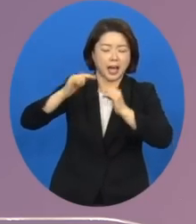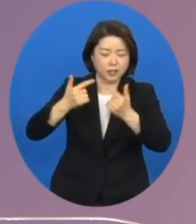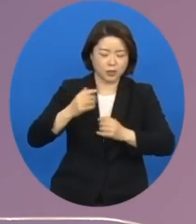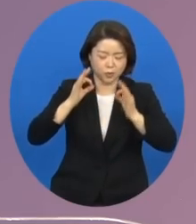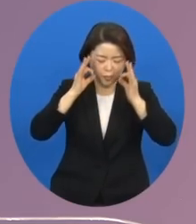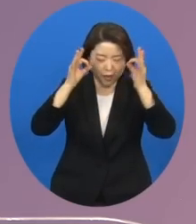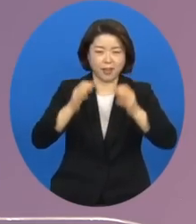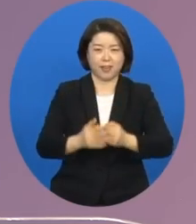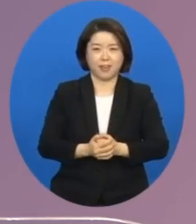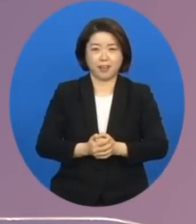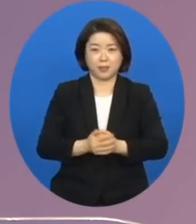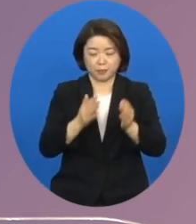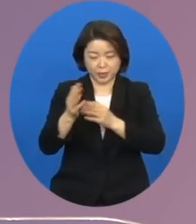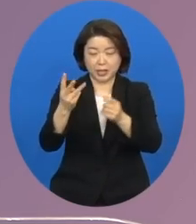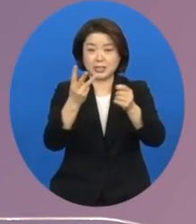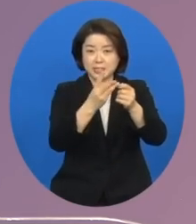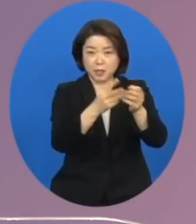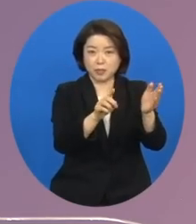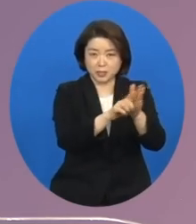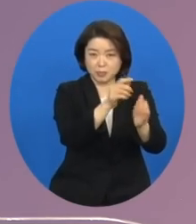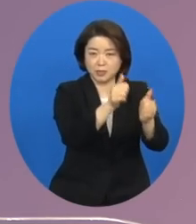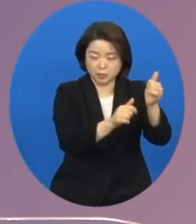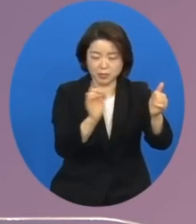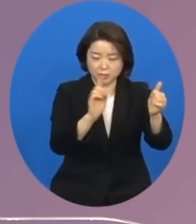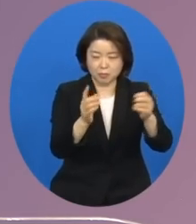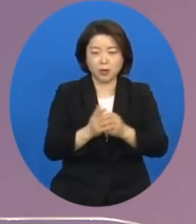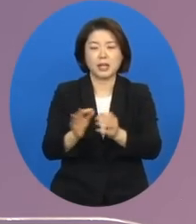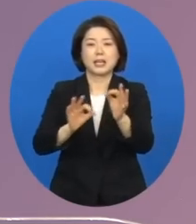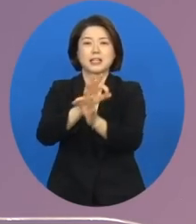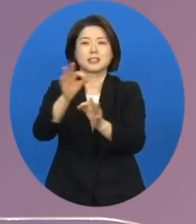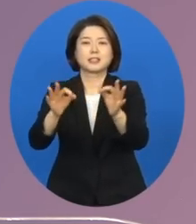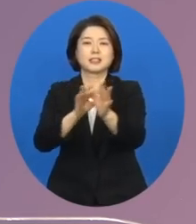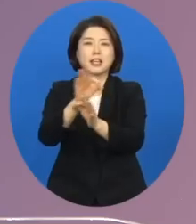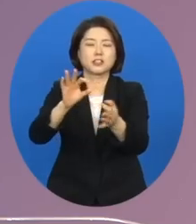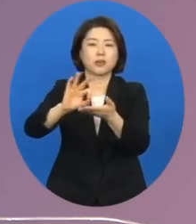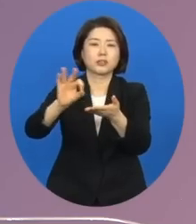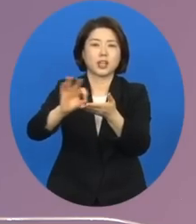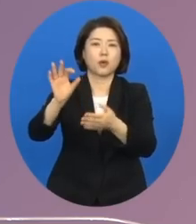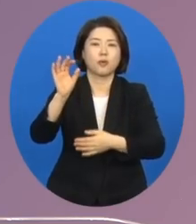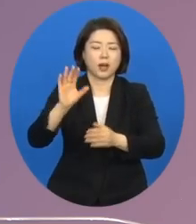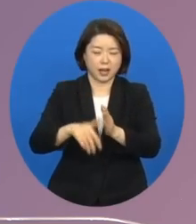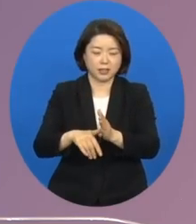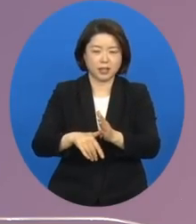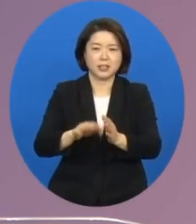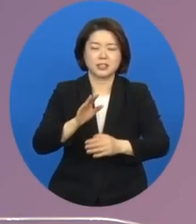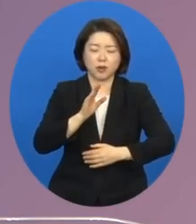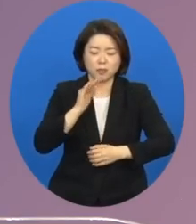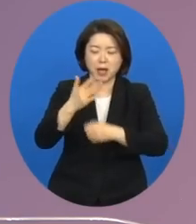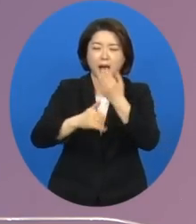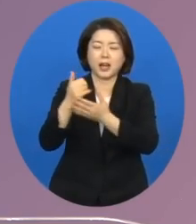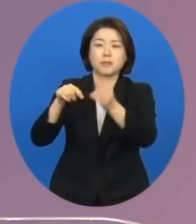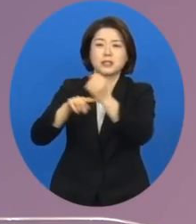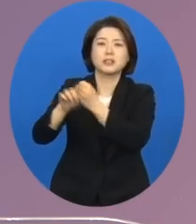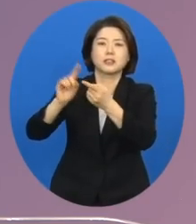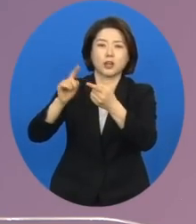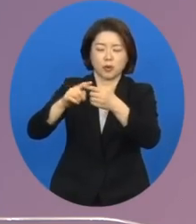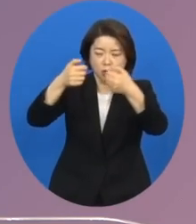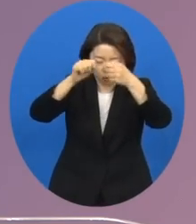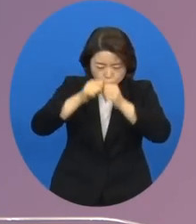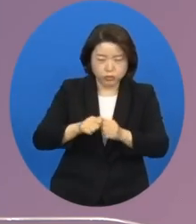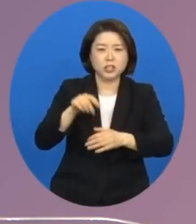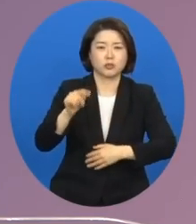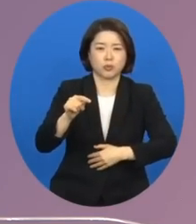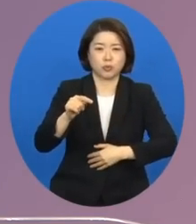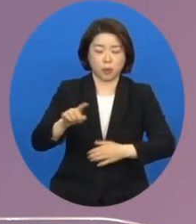믿음의 실험은 재정을 사용할 때는 진짜 하나님의 뜻대로 한번 사용해 보자 구체적으로